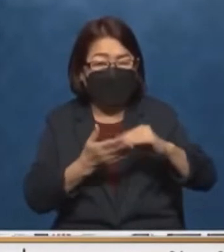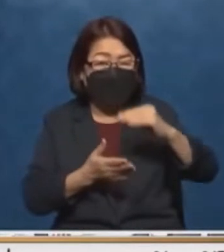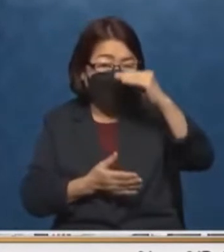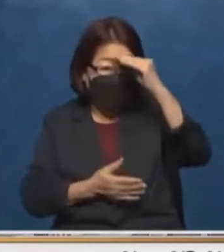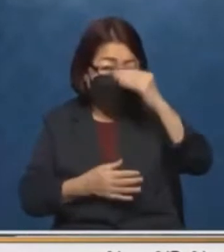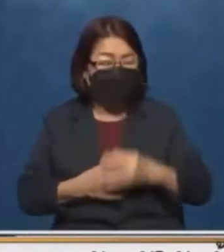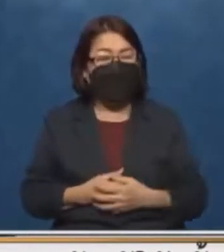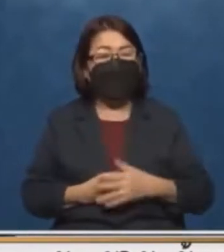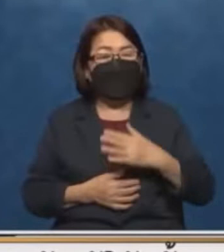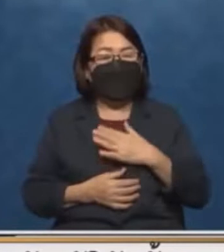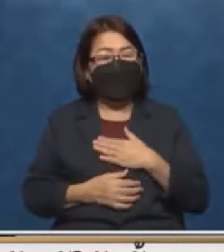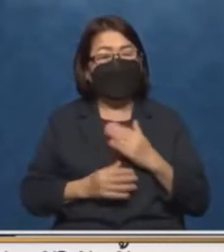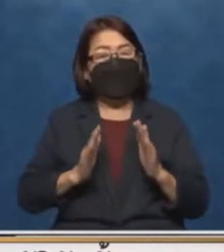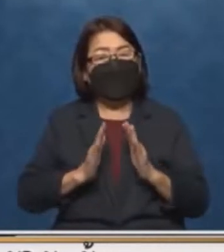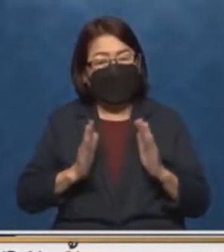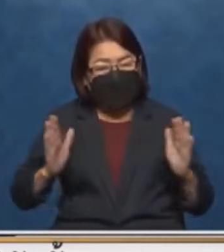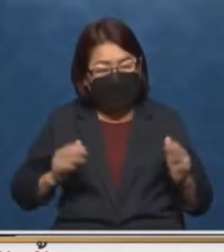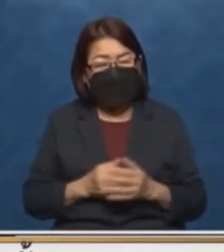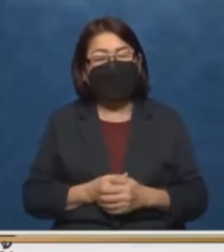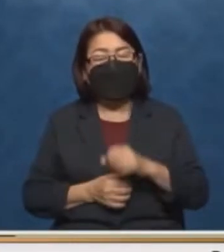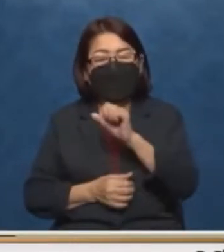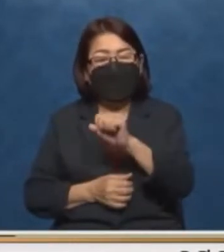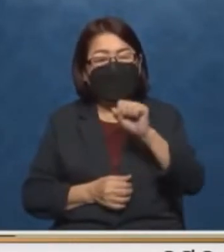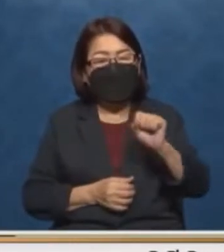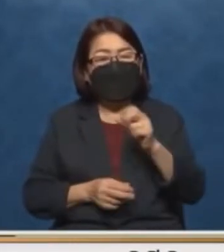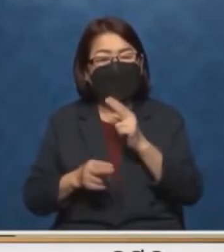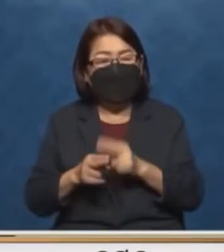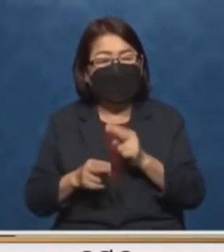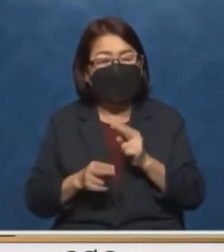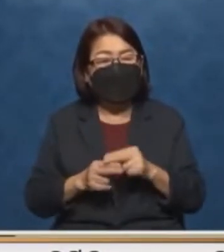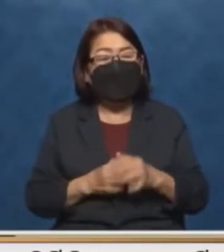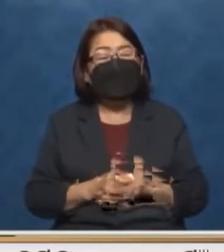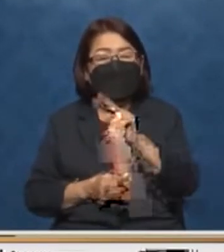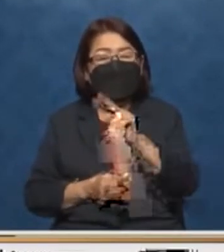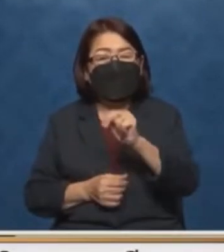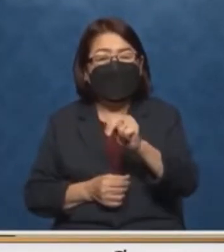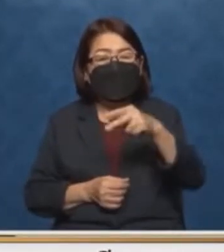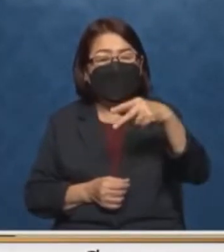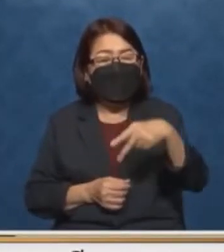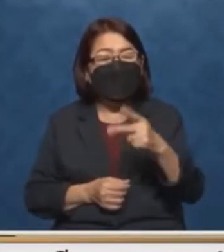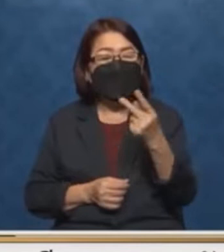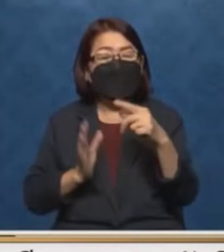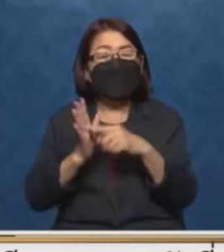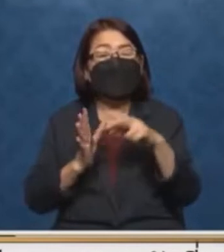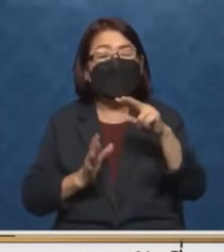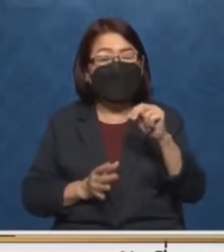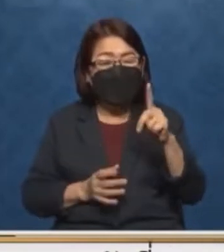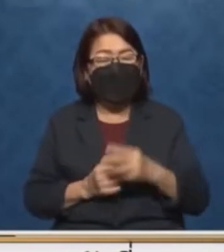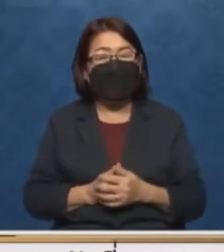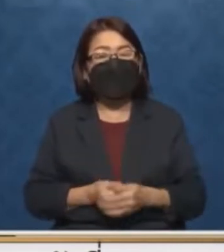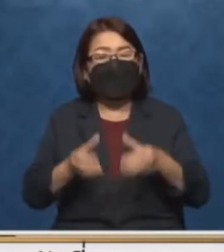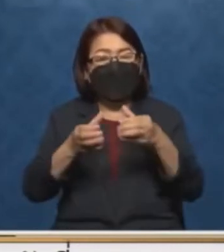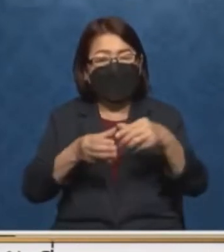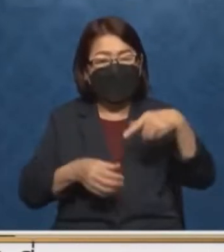ท่านนพคุณรัฐไทยและสมาชิกสภาผู้แทนราษฎรพรรค